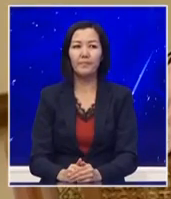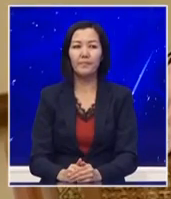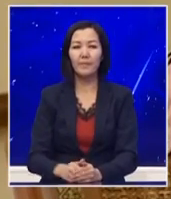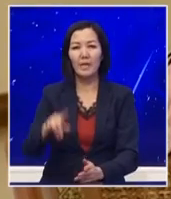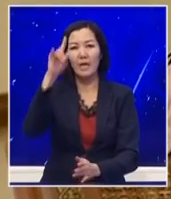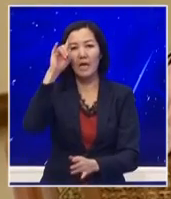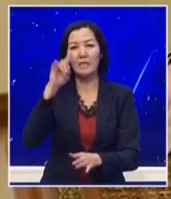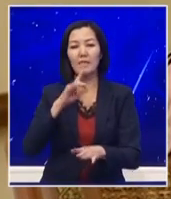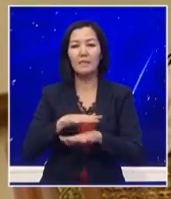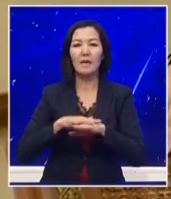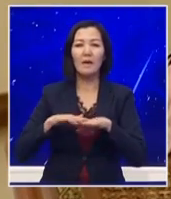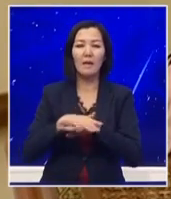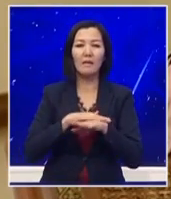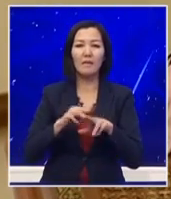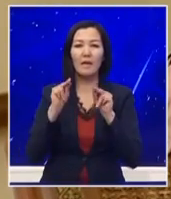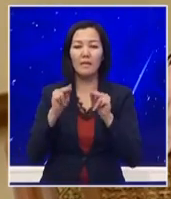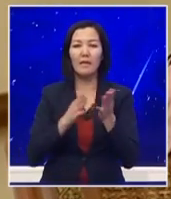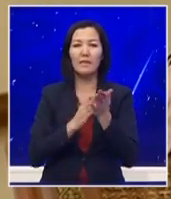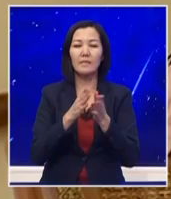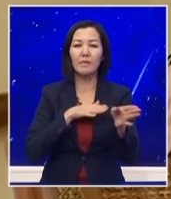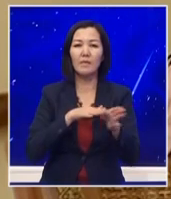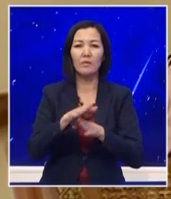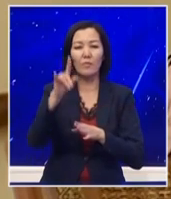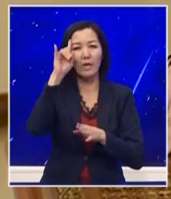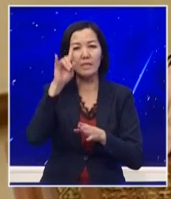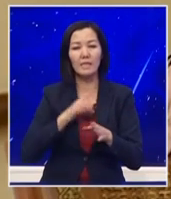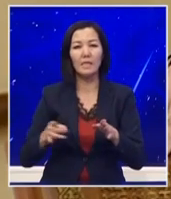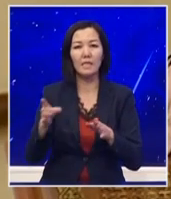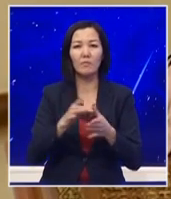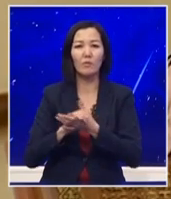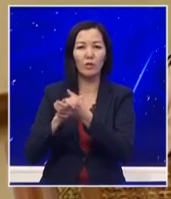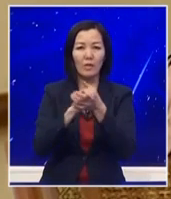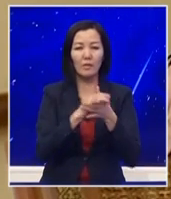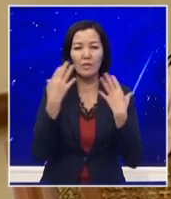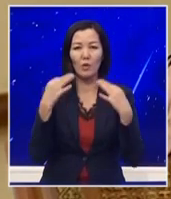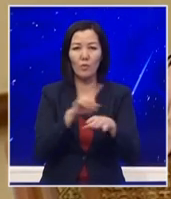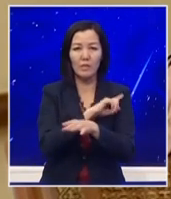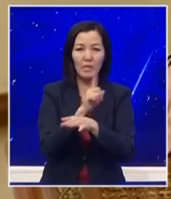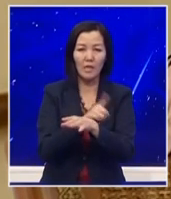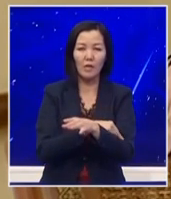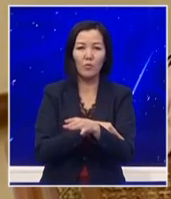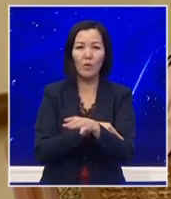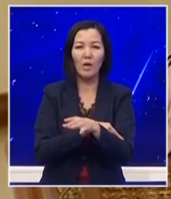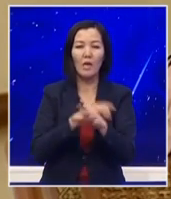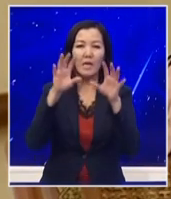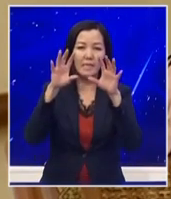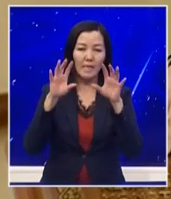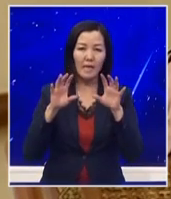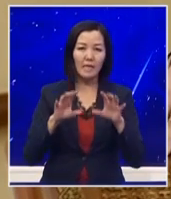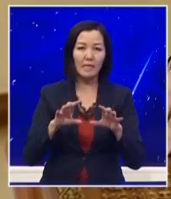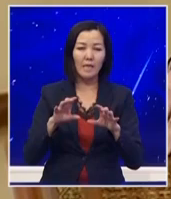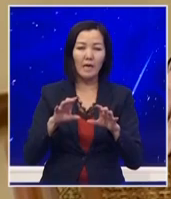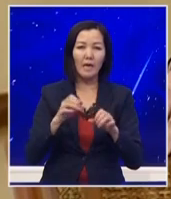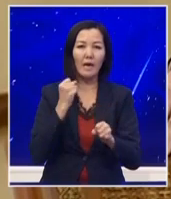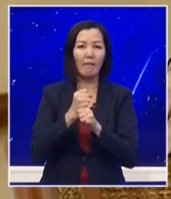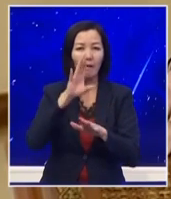Қазақстан халқына адал қызмет етуге, Қазақстан республикасының тұтастығы мен тәуелсіздігін нығайтуға, оның конституциясы мен заңдарына